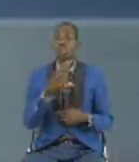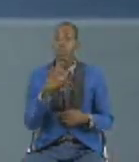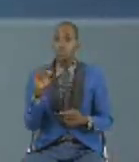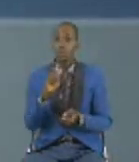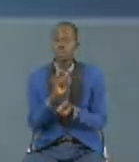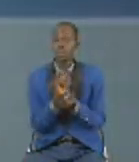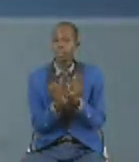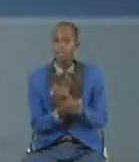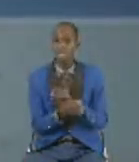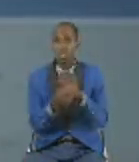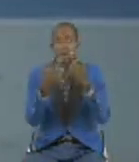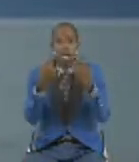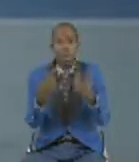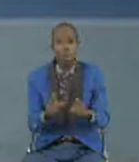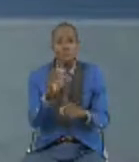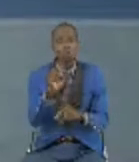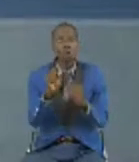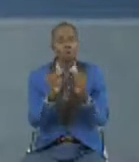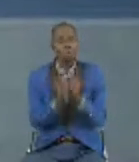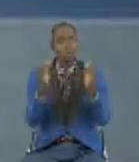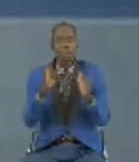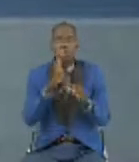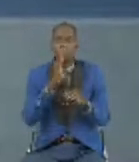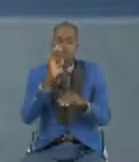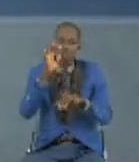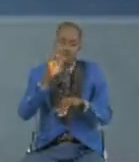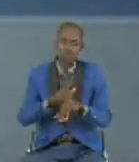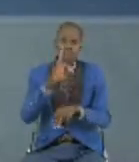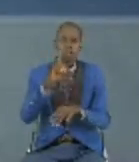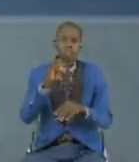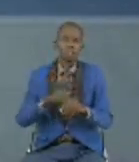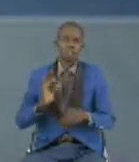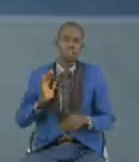Aucun changement ne se produit sans avoir le cœur touché.